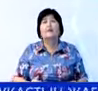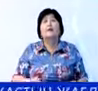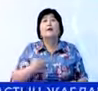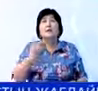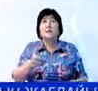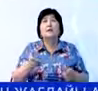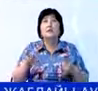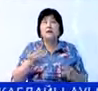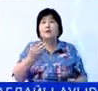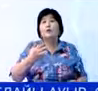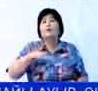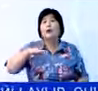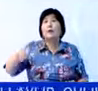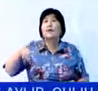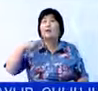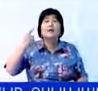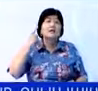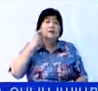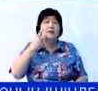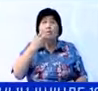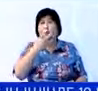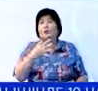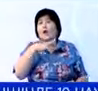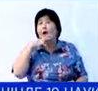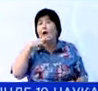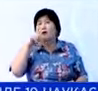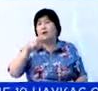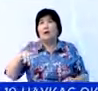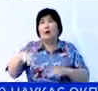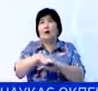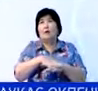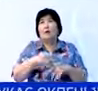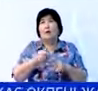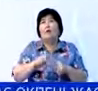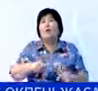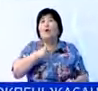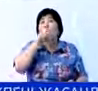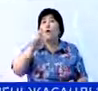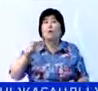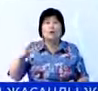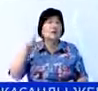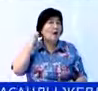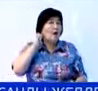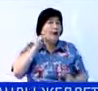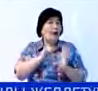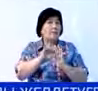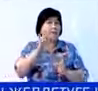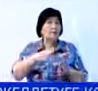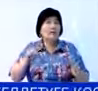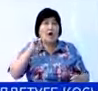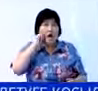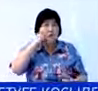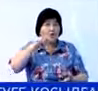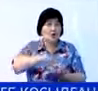айттыңыз. Мына осы базардың егесі де айтты. Көріп отырсыз ғой, қанша халық тұр жүр. Ол үлкен кісі жүр, 65-тен асқан әжеміз